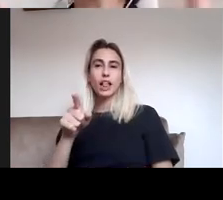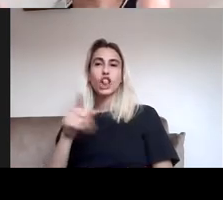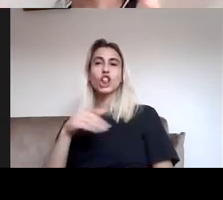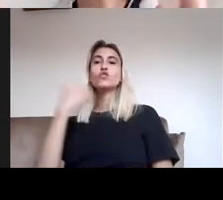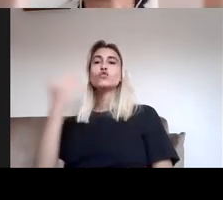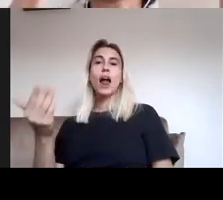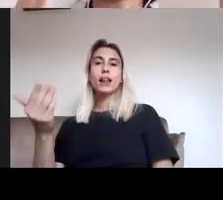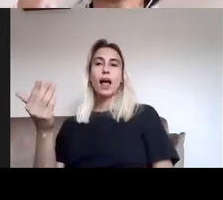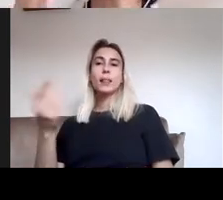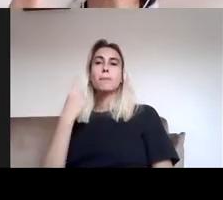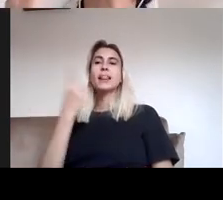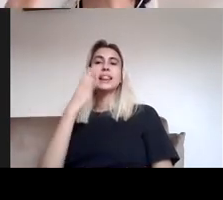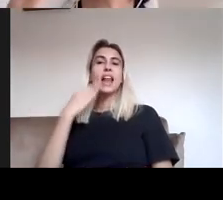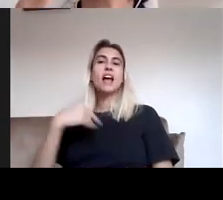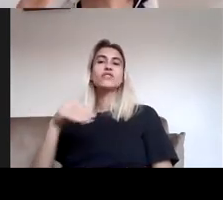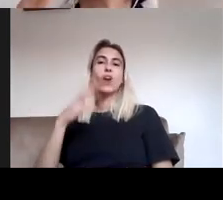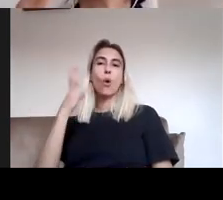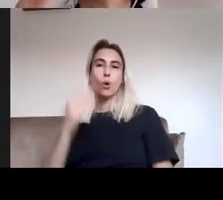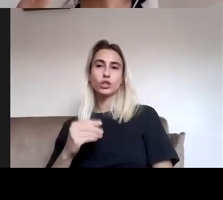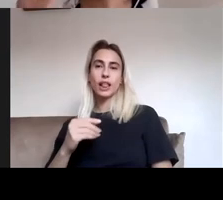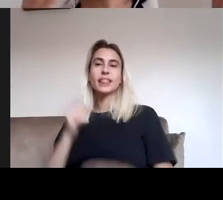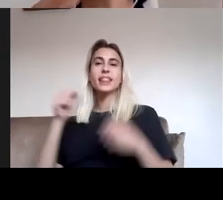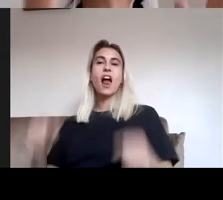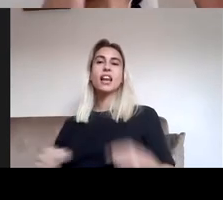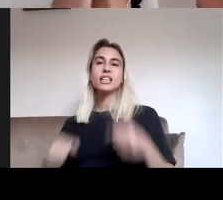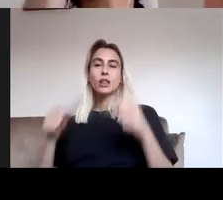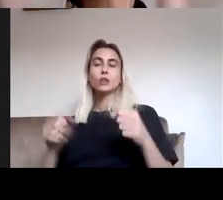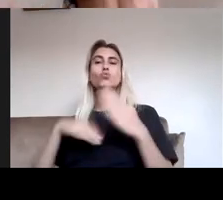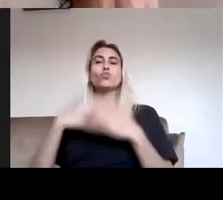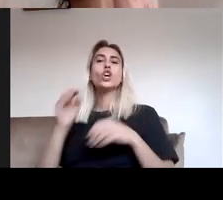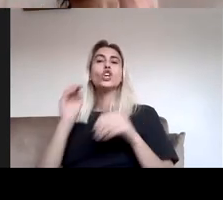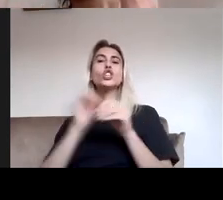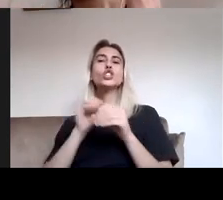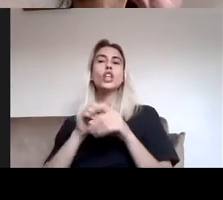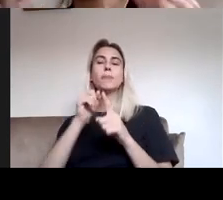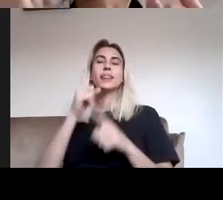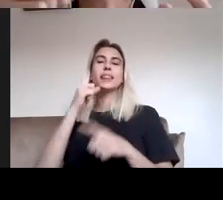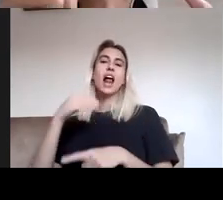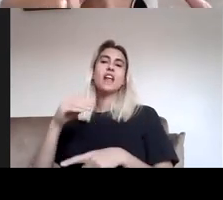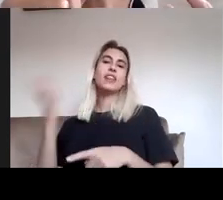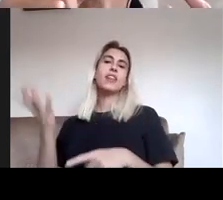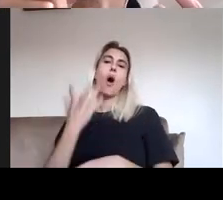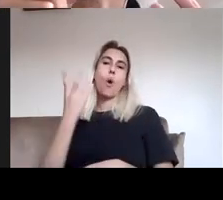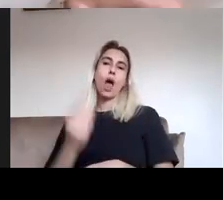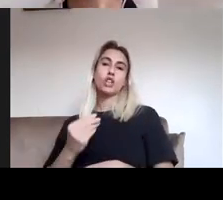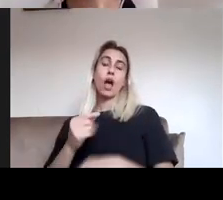Dışarıdan bir transfer olacak. Önce tekerlekli sandalyeden sonra içeride de bir transfer daha olacak. Ama